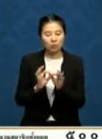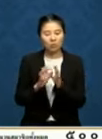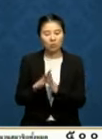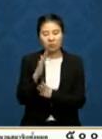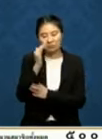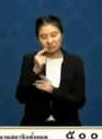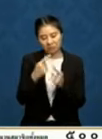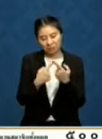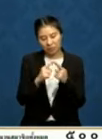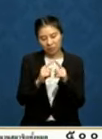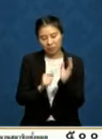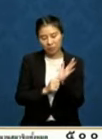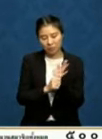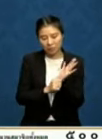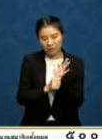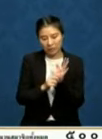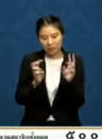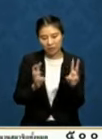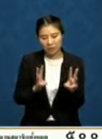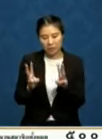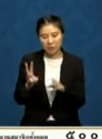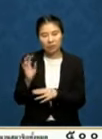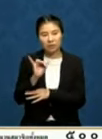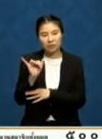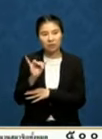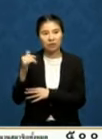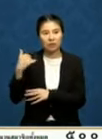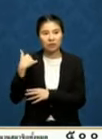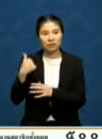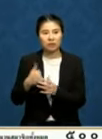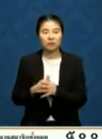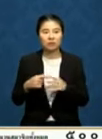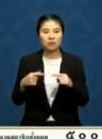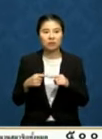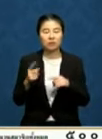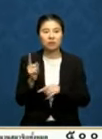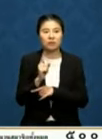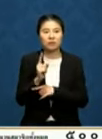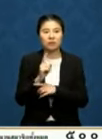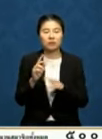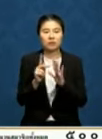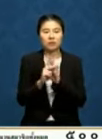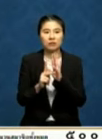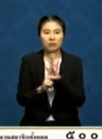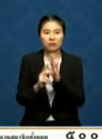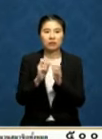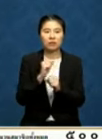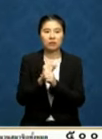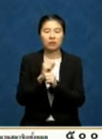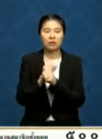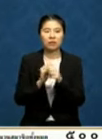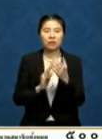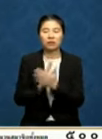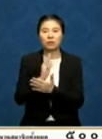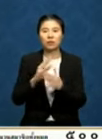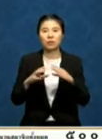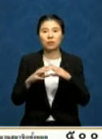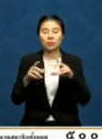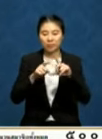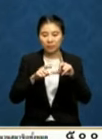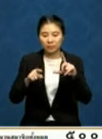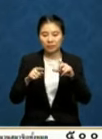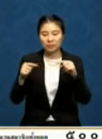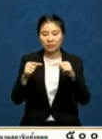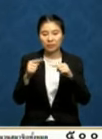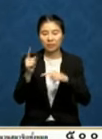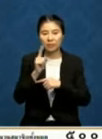ไม่มีทางแก้ไขออกมาอย่างเป็นรูปธรรมนะคะนอกจากจะผ่านกฎหมายฉบับนี้ของพรรคก้าวไกลค่ะและแ